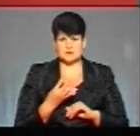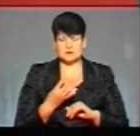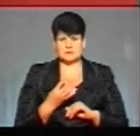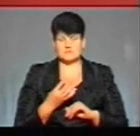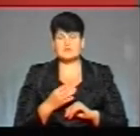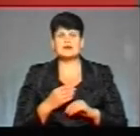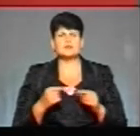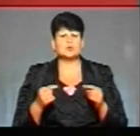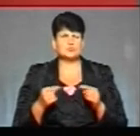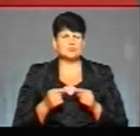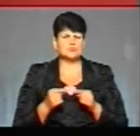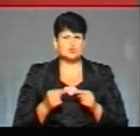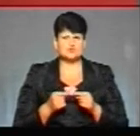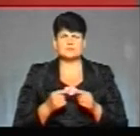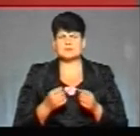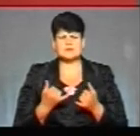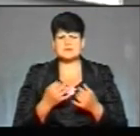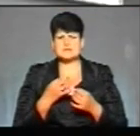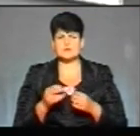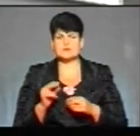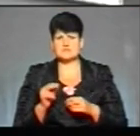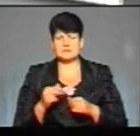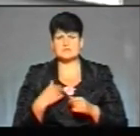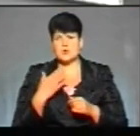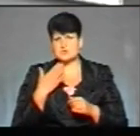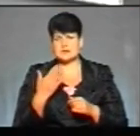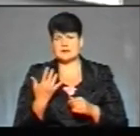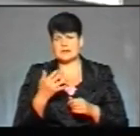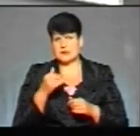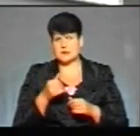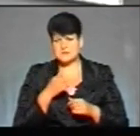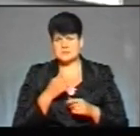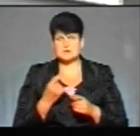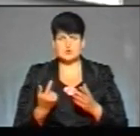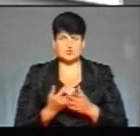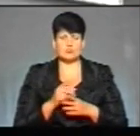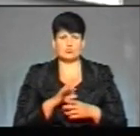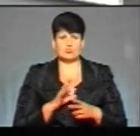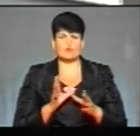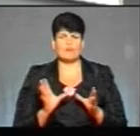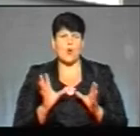зараз я вже точно, можливо, цифру вам не скажу. Чому? Тому що у нас от буквально за останні декілька місяців пройшов процес до об'єднання.